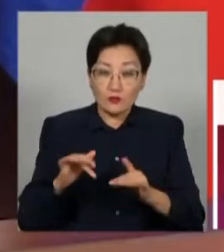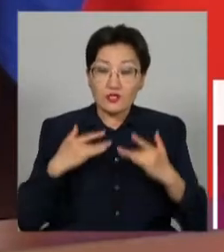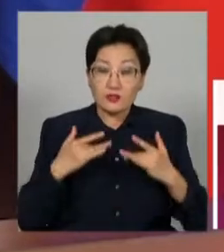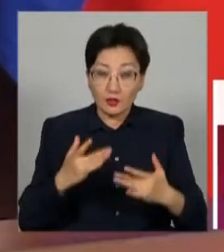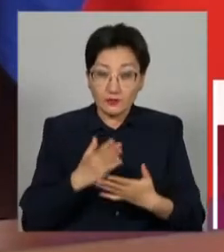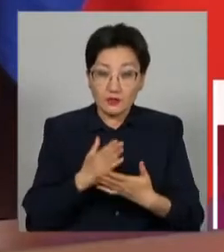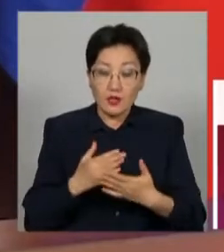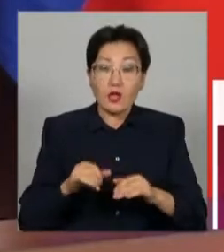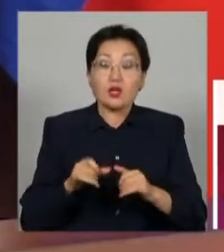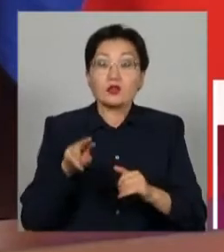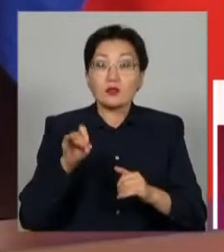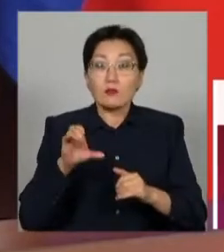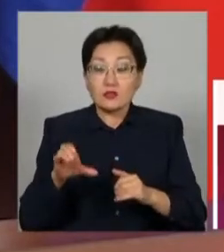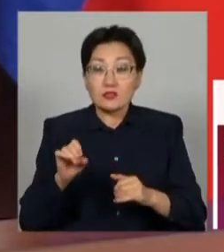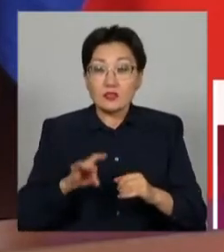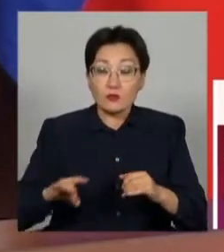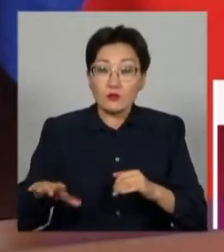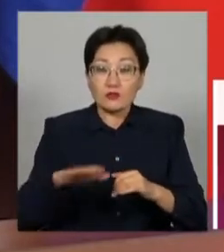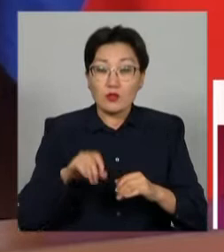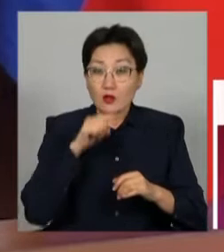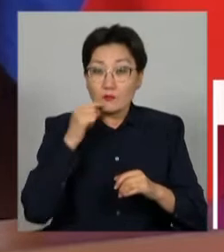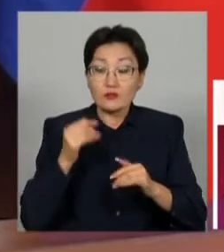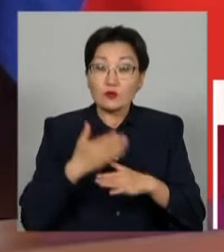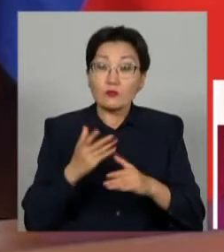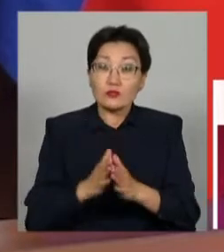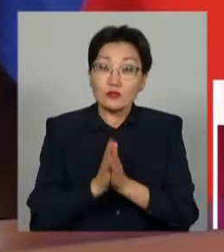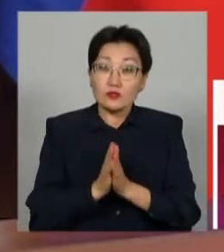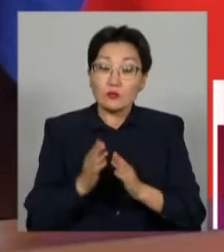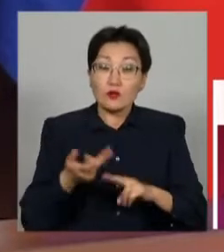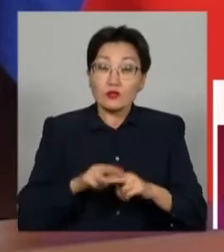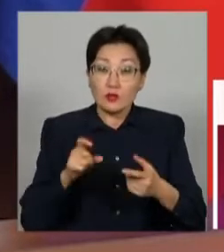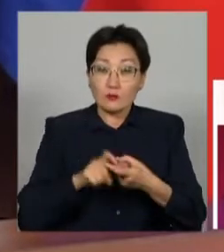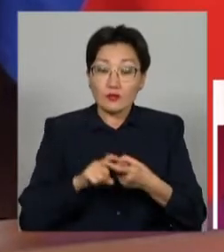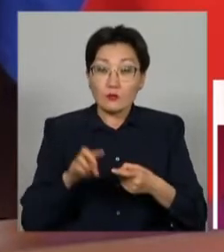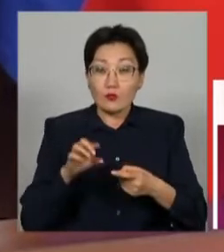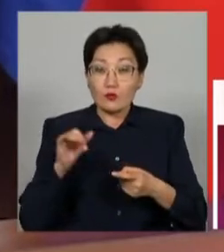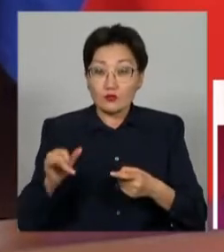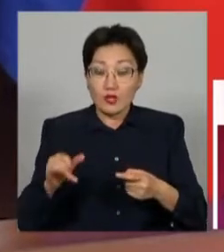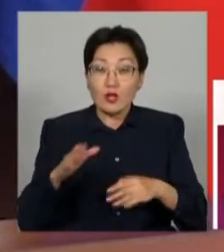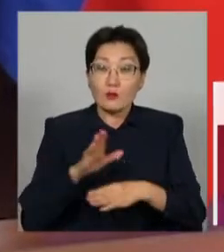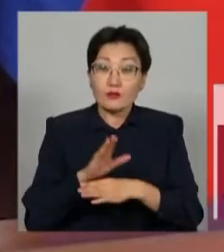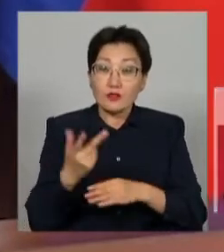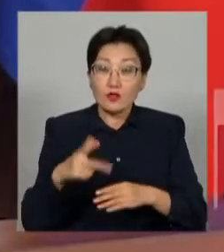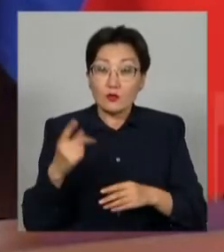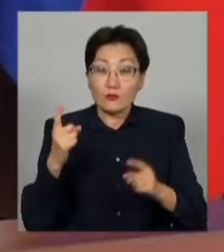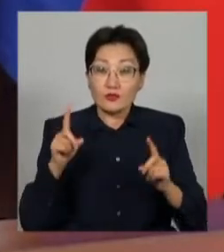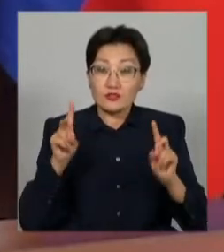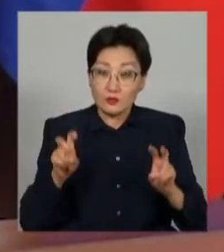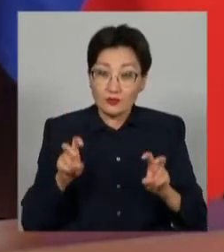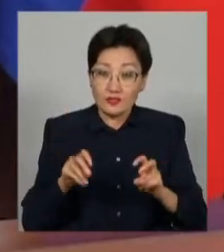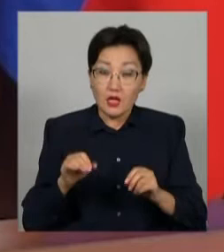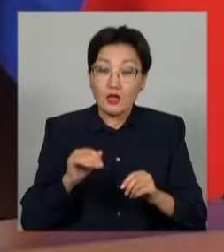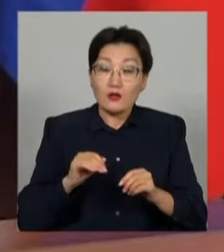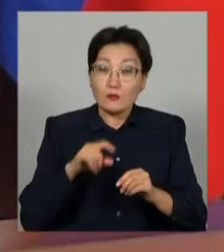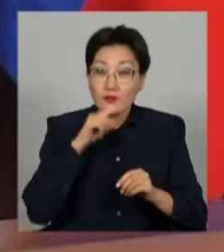талап етті. Донбас халық республикалары Ресейден көмек сұрап жүгінді. Осыған байланысты Біріккен Ұлттар ұйымы жарғысының 51-ші бабына сәйкес